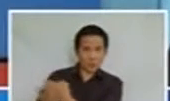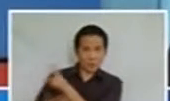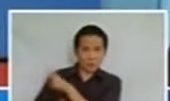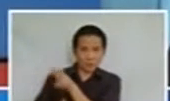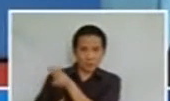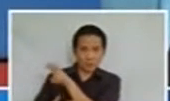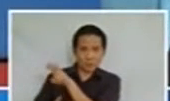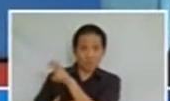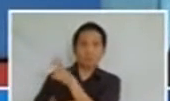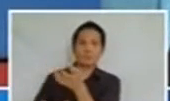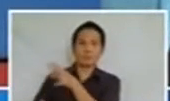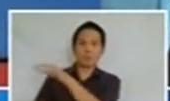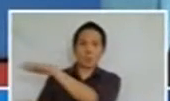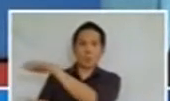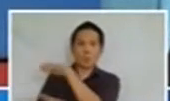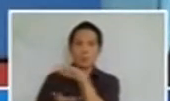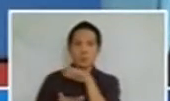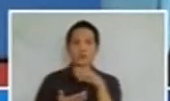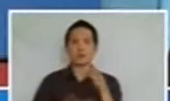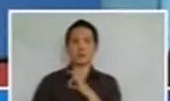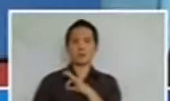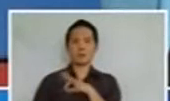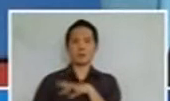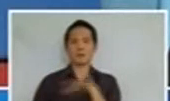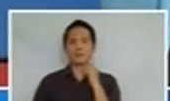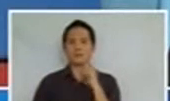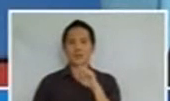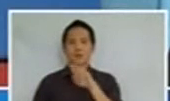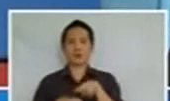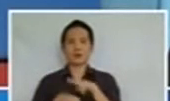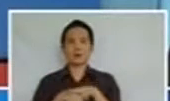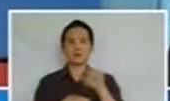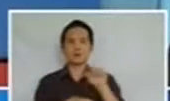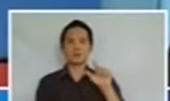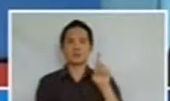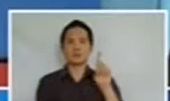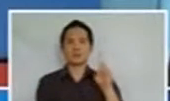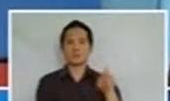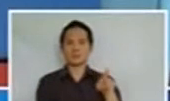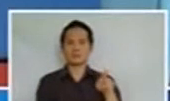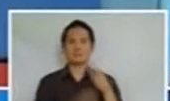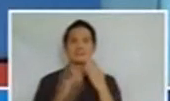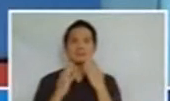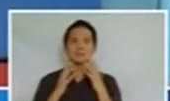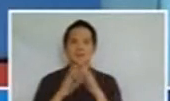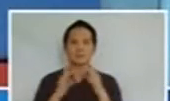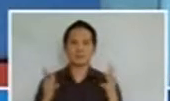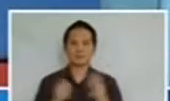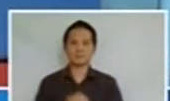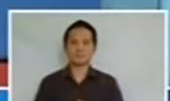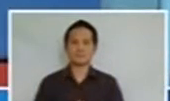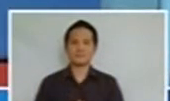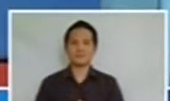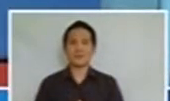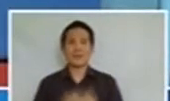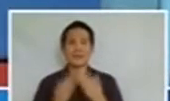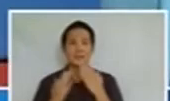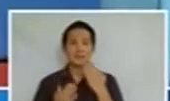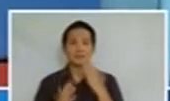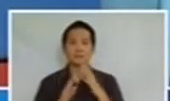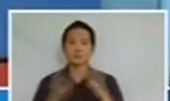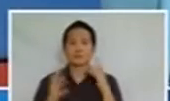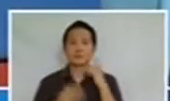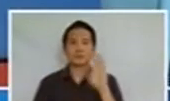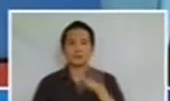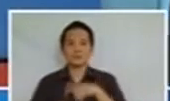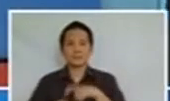community quarantine ay pansamantala munang ipinagpaliban ang Balik Probinsya. Bagong Pag-asa Program, para sa iba pang detalye,